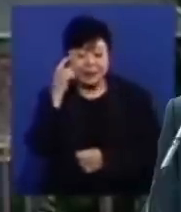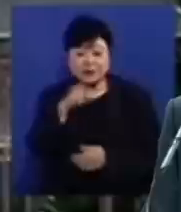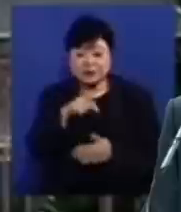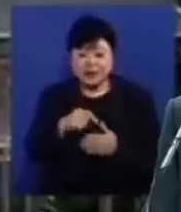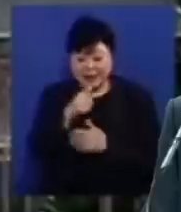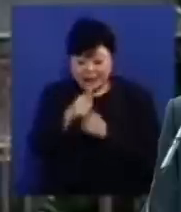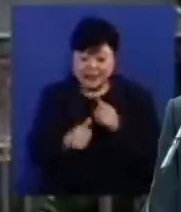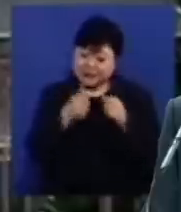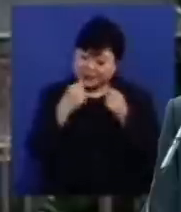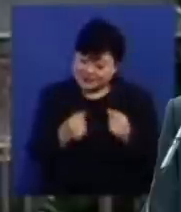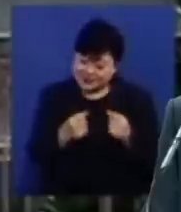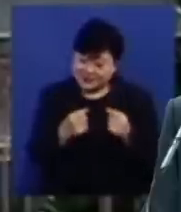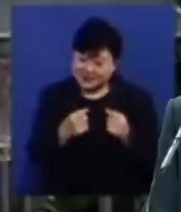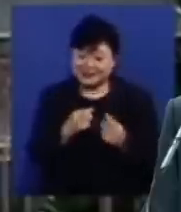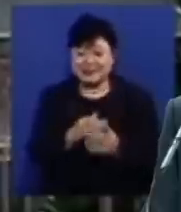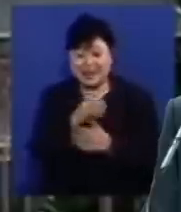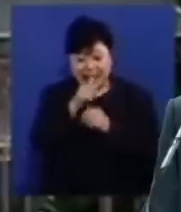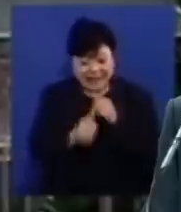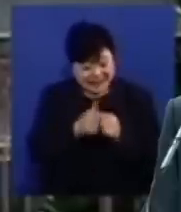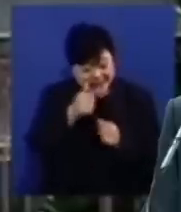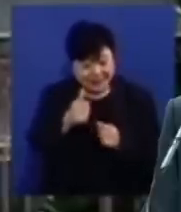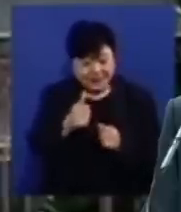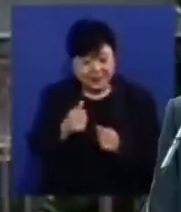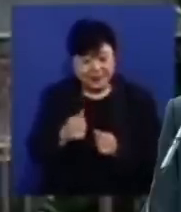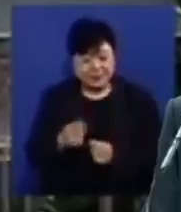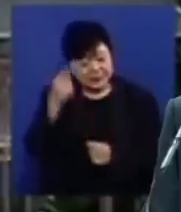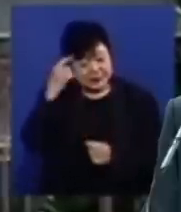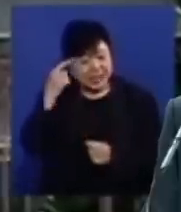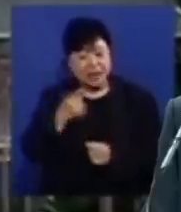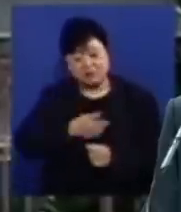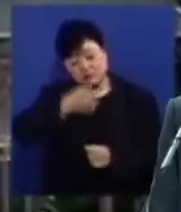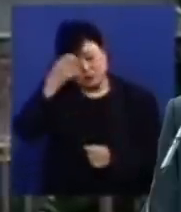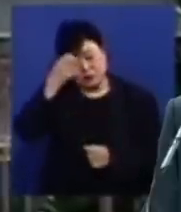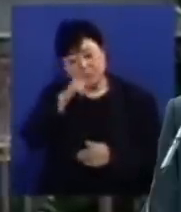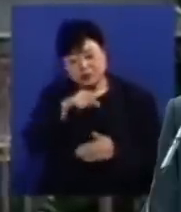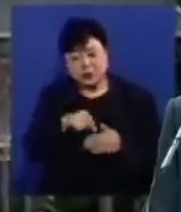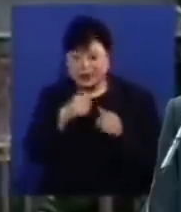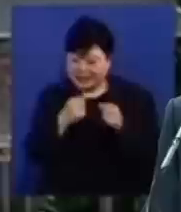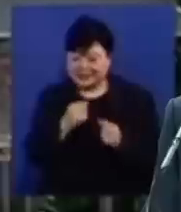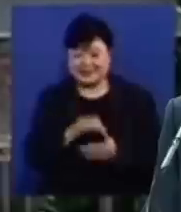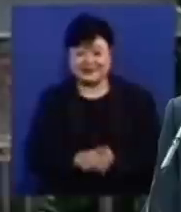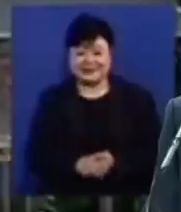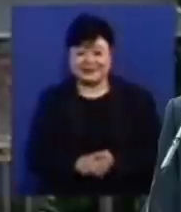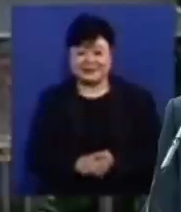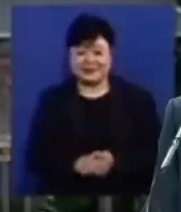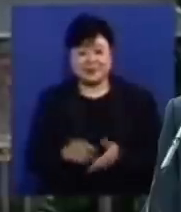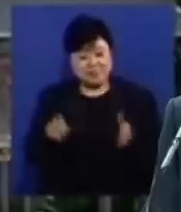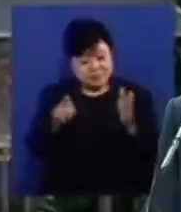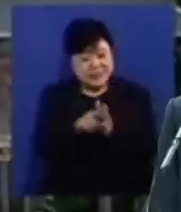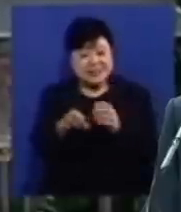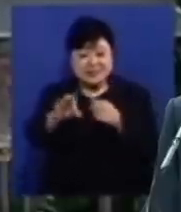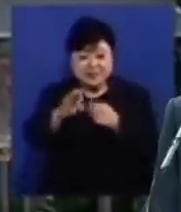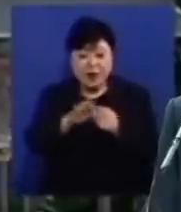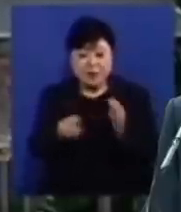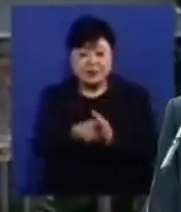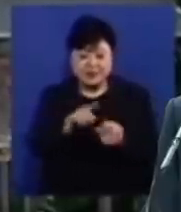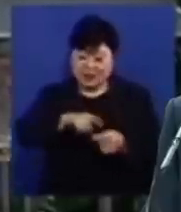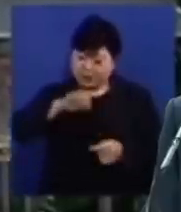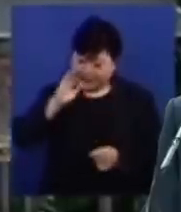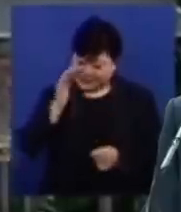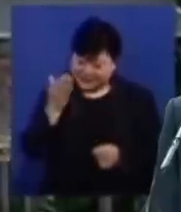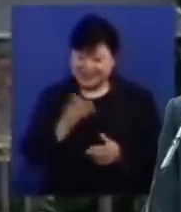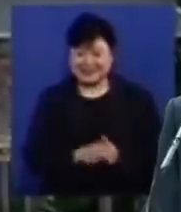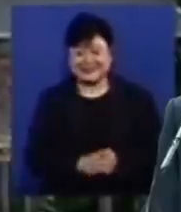속에서 하나님이 계시고 하나님을 우리가 상상하고 꿈꾸면 그 속에 계시고 믿으면 내 믿은 대로